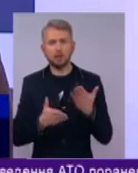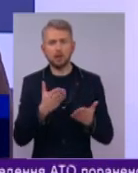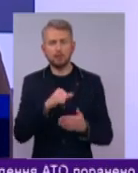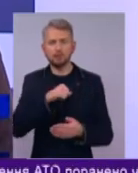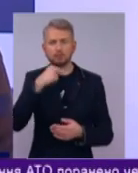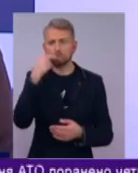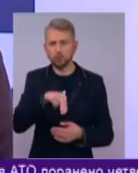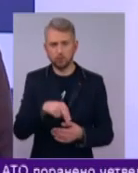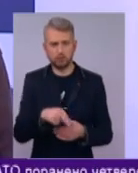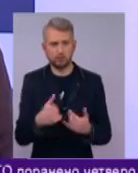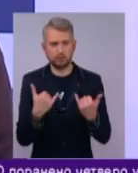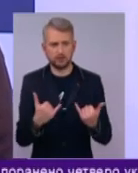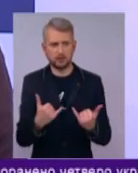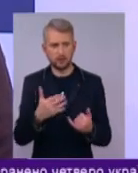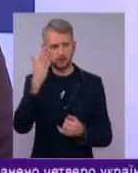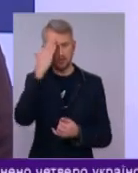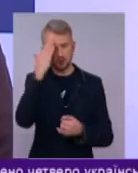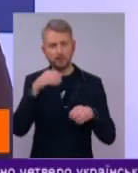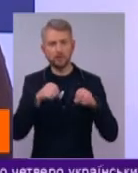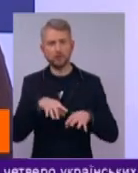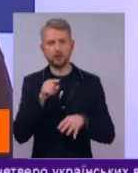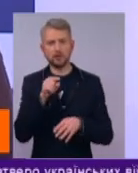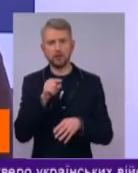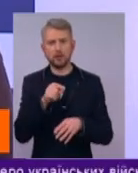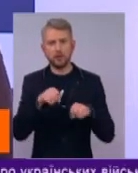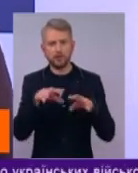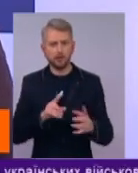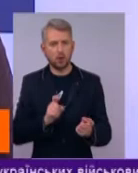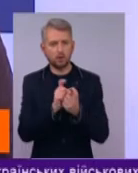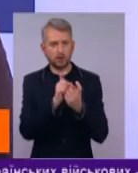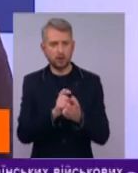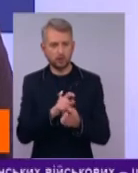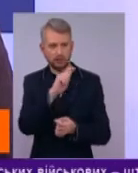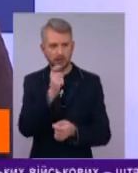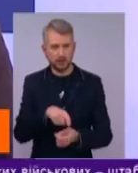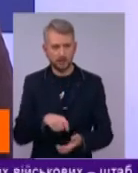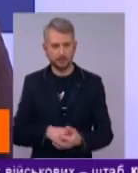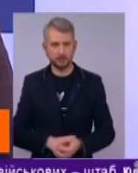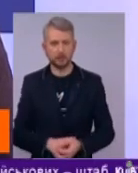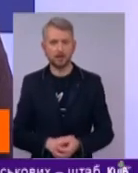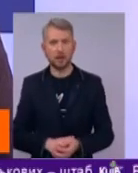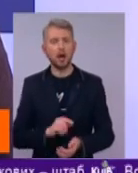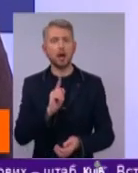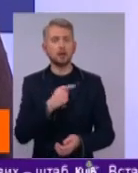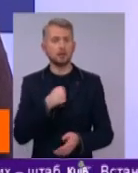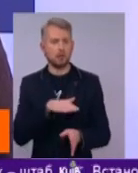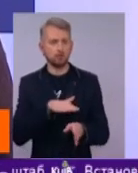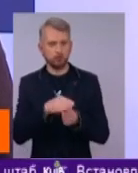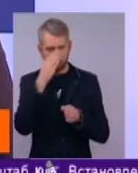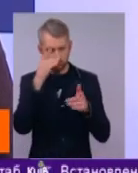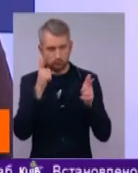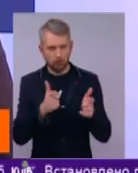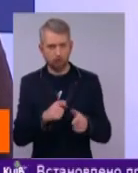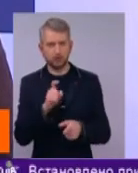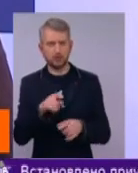найдієвіший зараз, на даний момент, спосіб вирішення конфлікту, війни. Але я абсолютно погоджуюсь